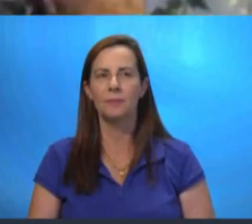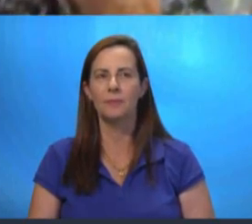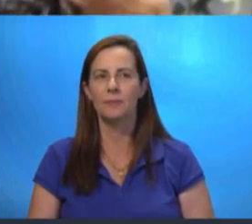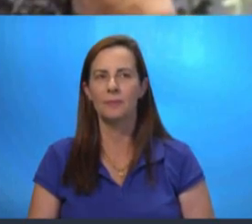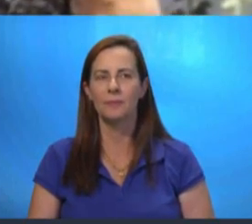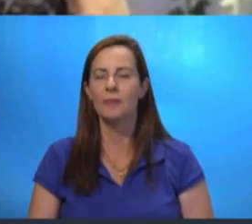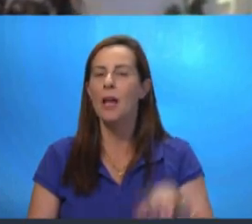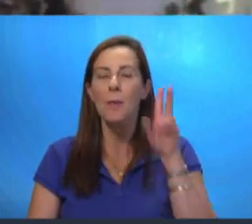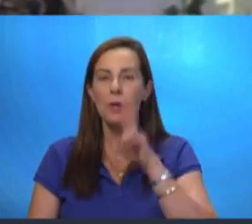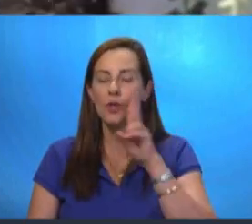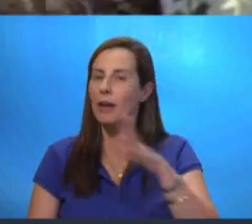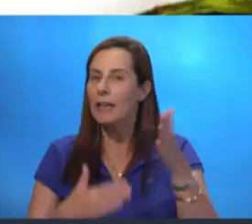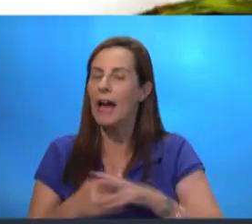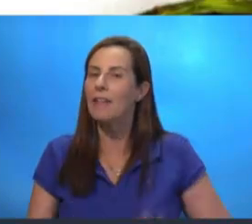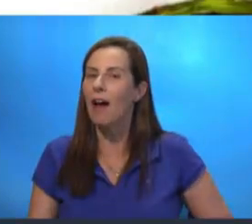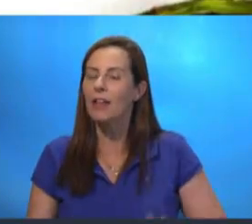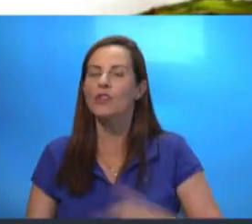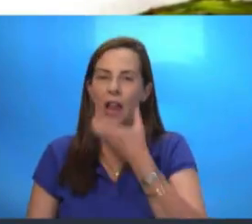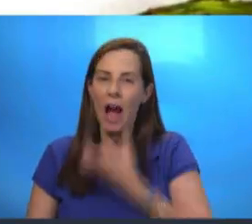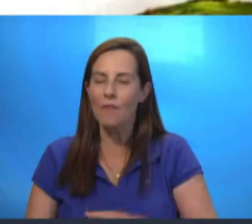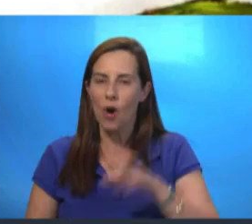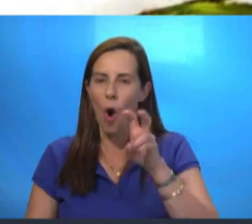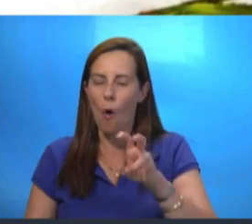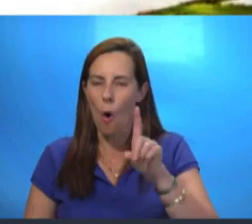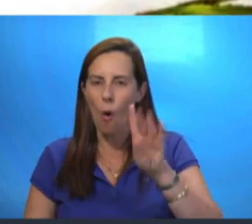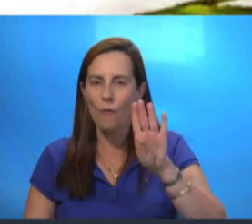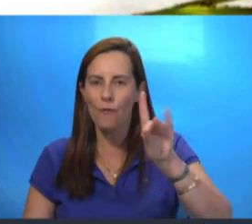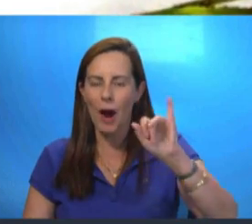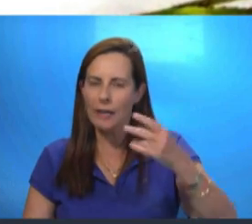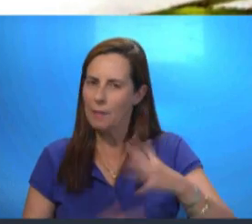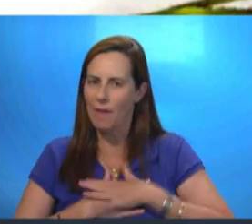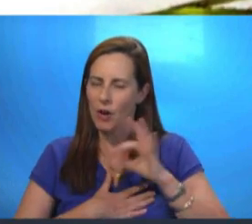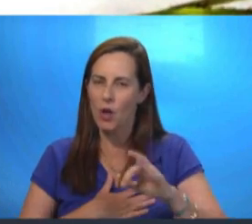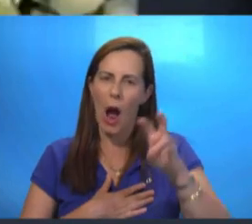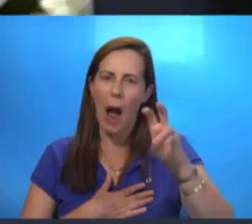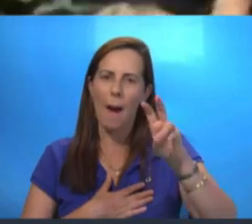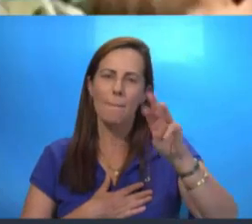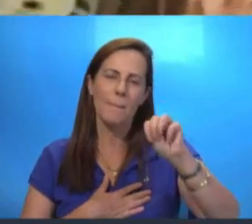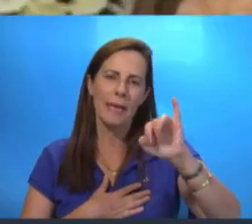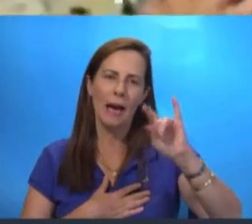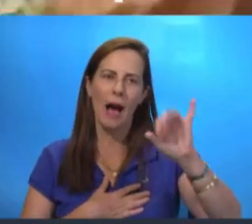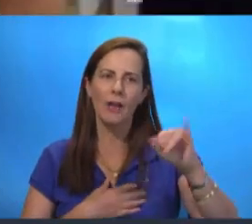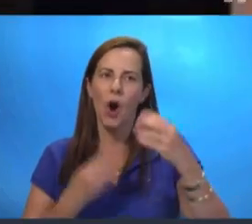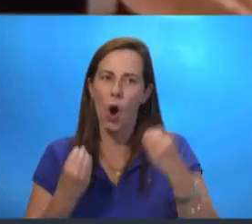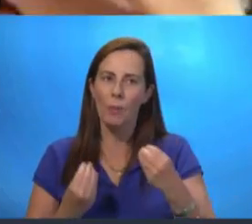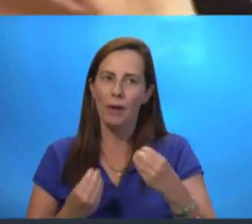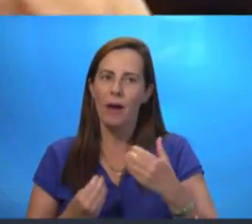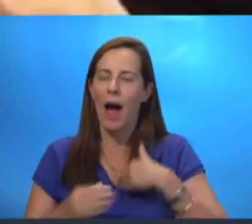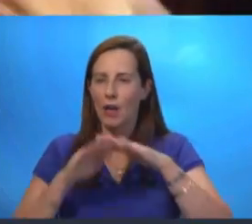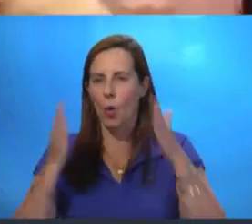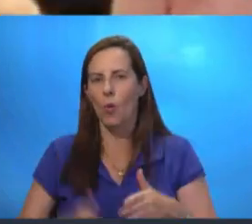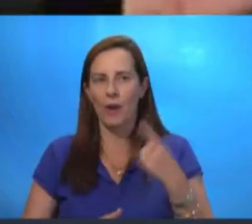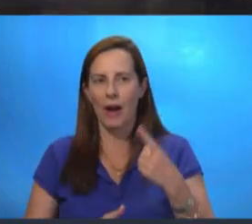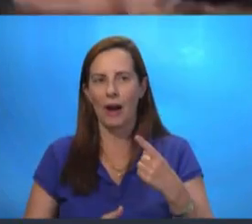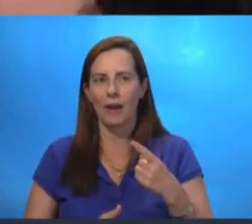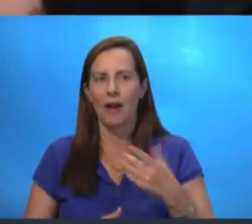ביום שישי התחתן נכדו של הרב המנוח, עובדיה כהן, עם חיר ליבו, עמיחי. עוד מעט כמעט, אנו גוף אחד, עדתך